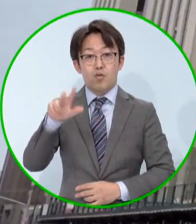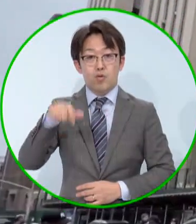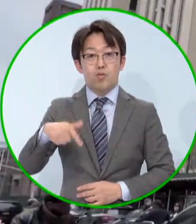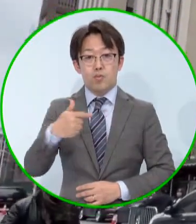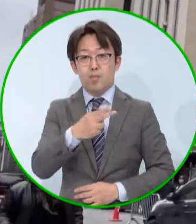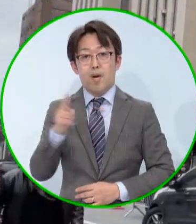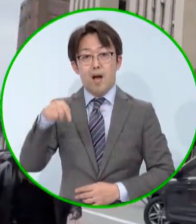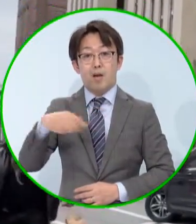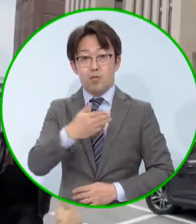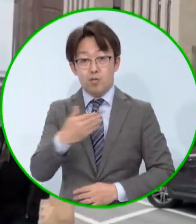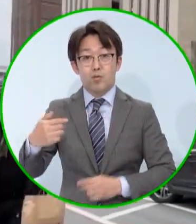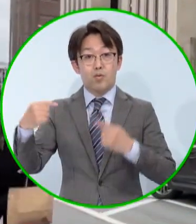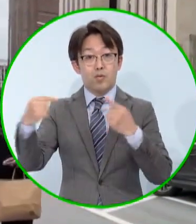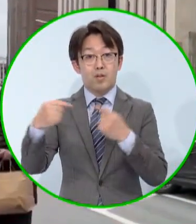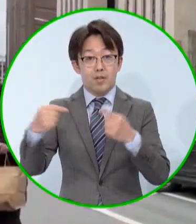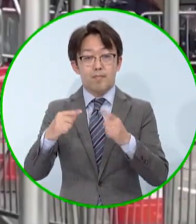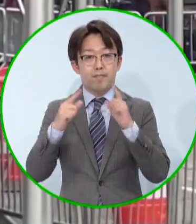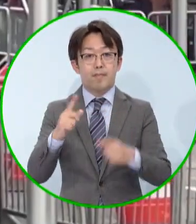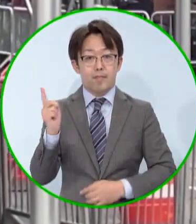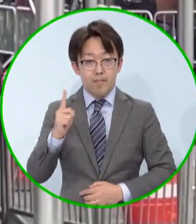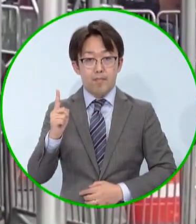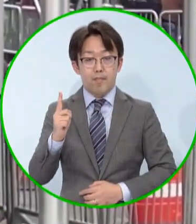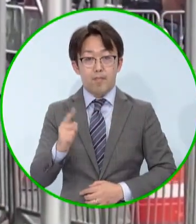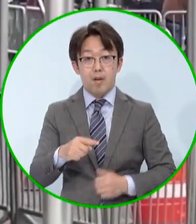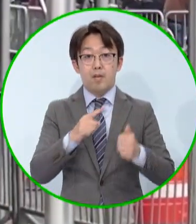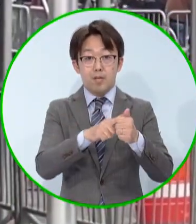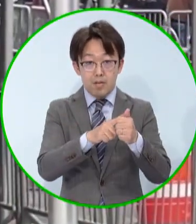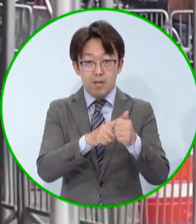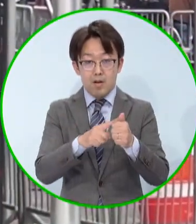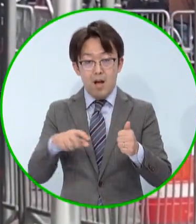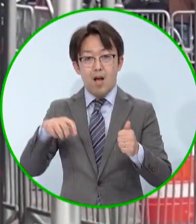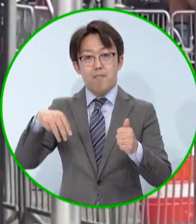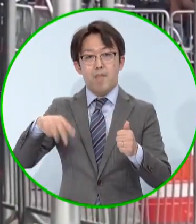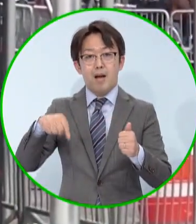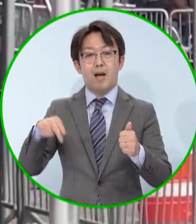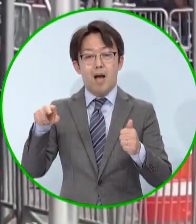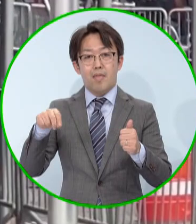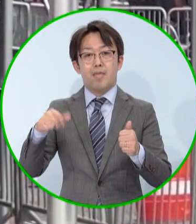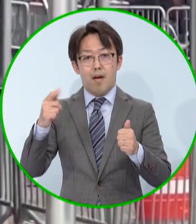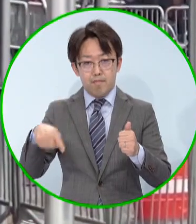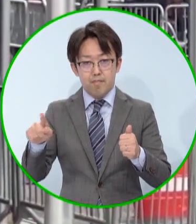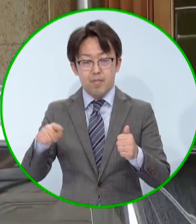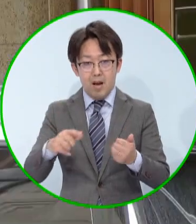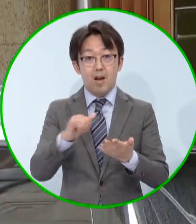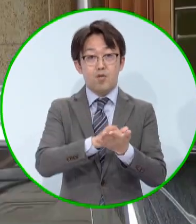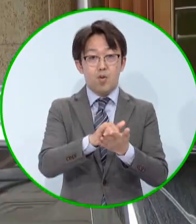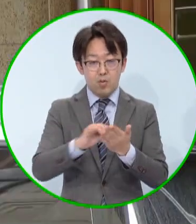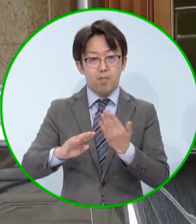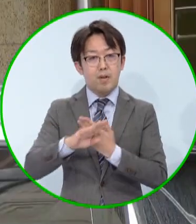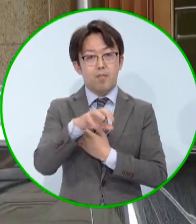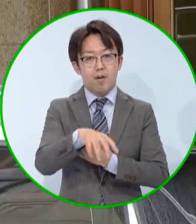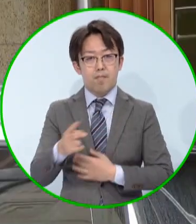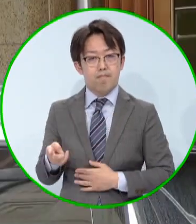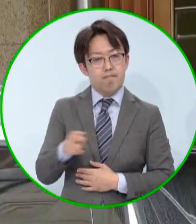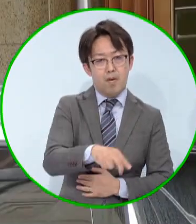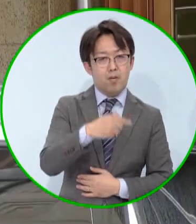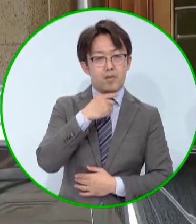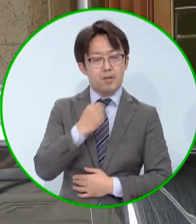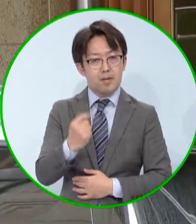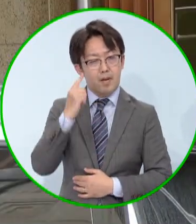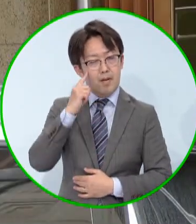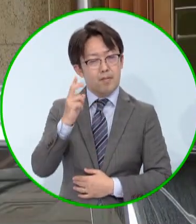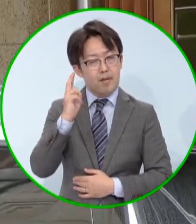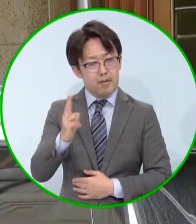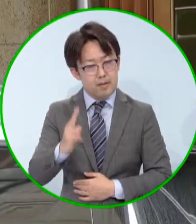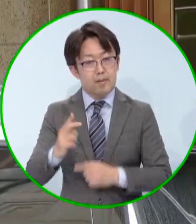ブルームバーグ通信はトランプ氏が後半場所をマンハッタンからニューヨーク市の別の場所に移すよう要請することを検討し